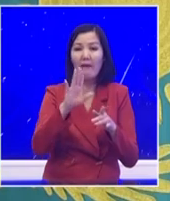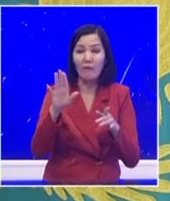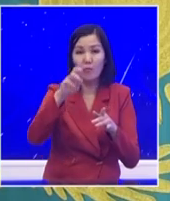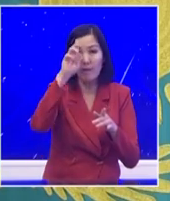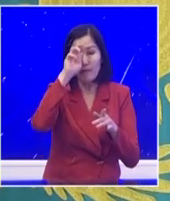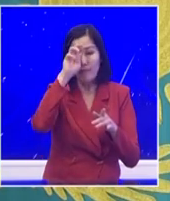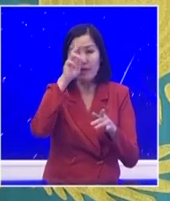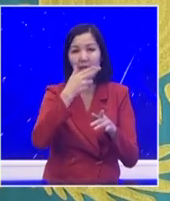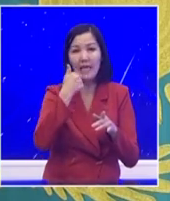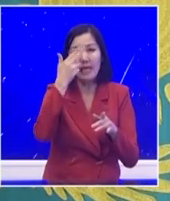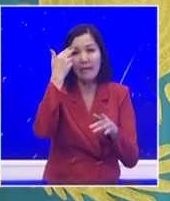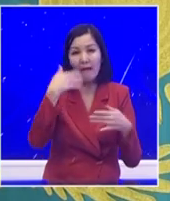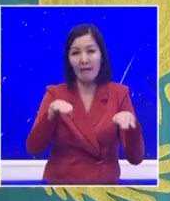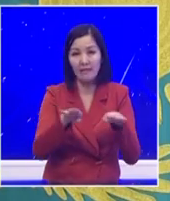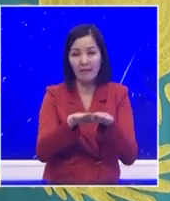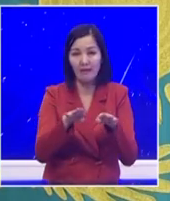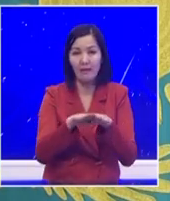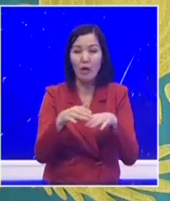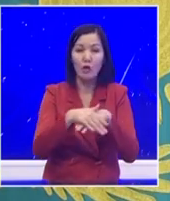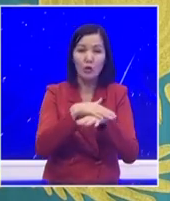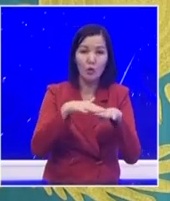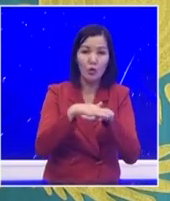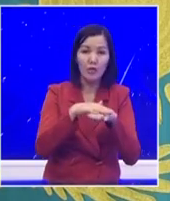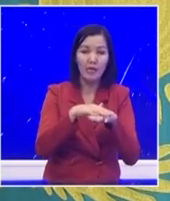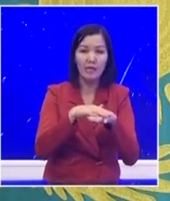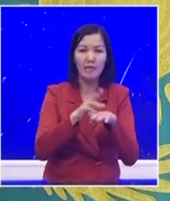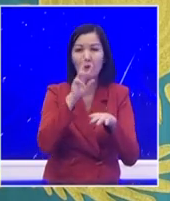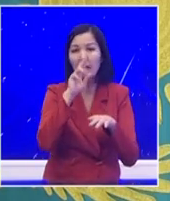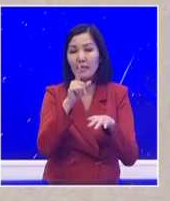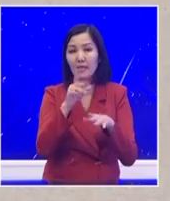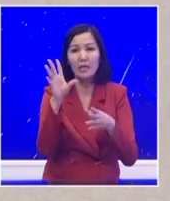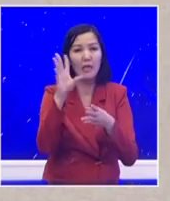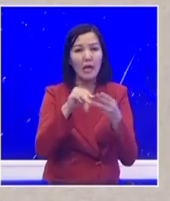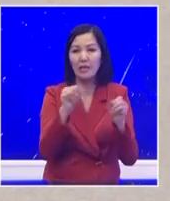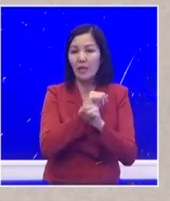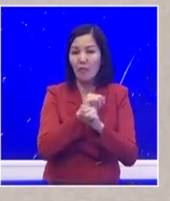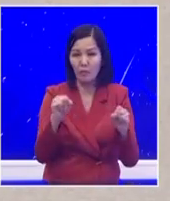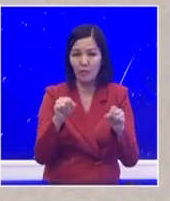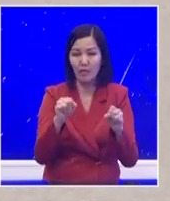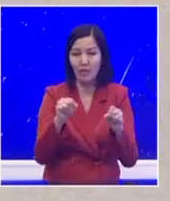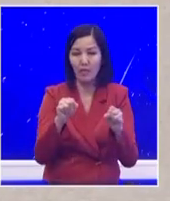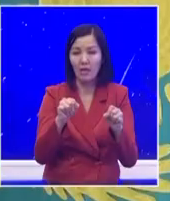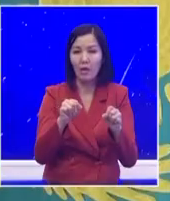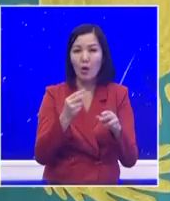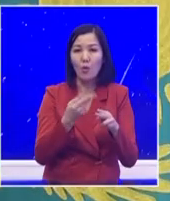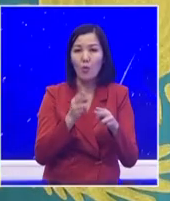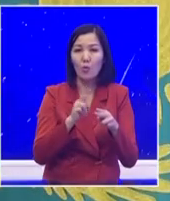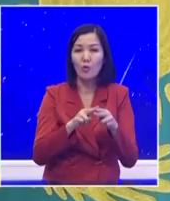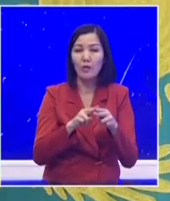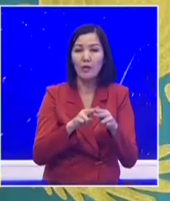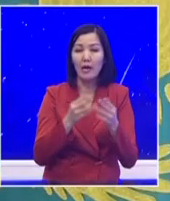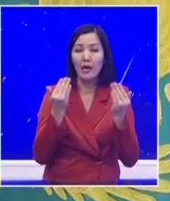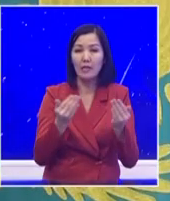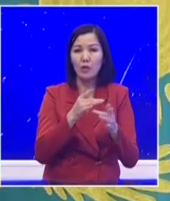елдері, Италия сияқты тұрғындарының қателіктерін қайталамауымыз керек. Оның арты